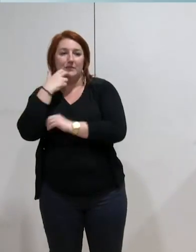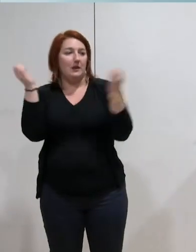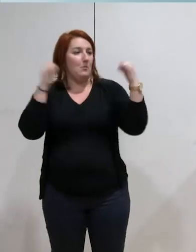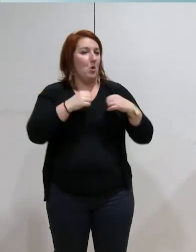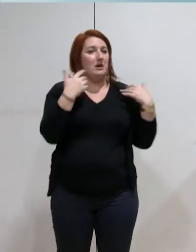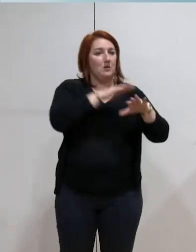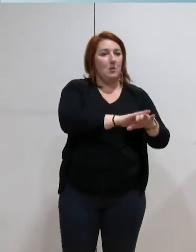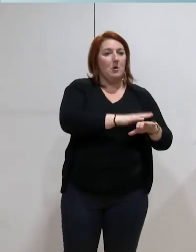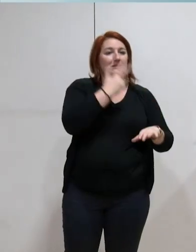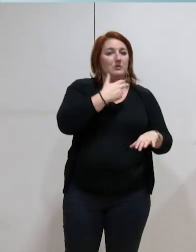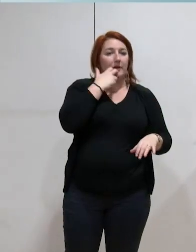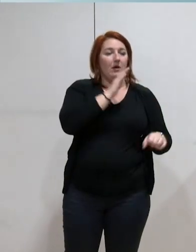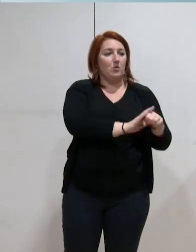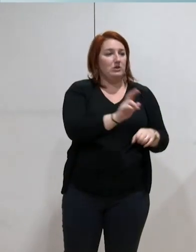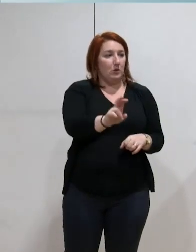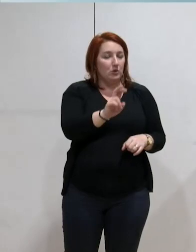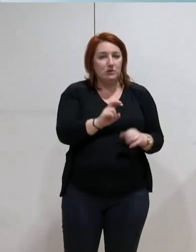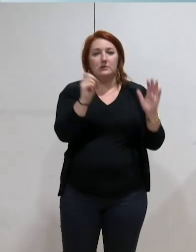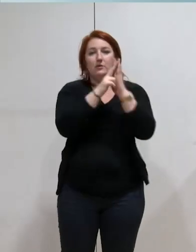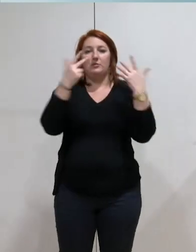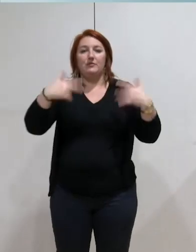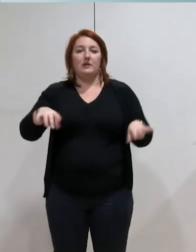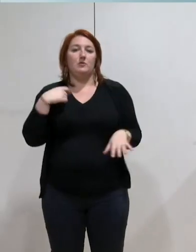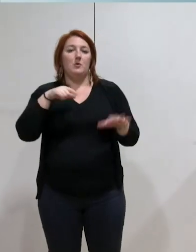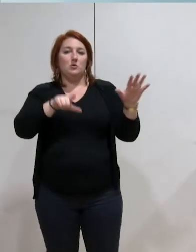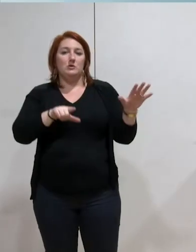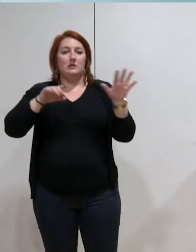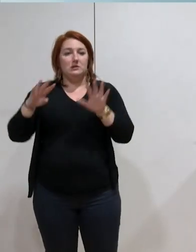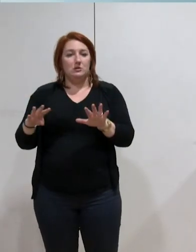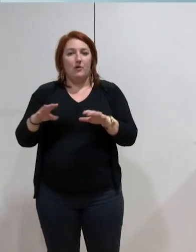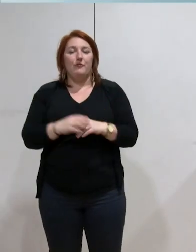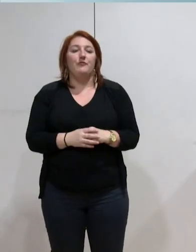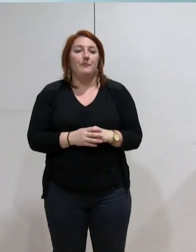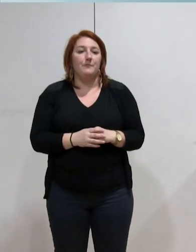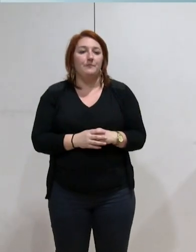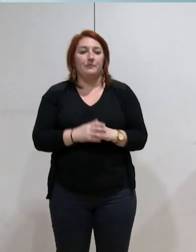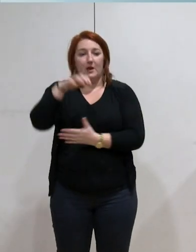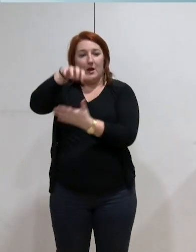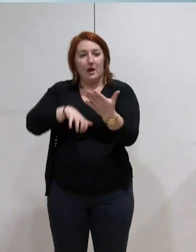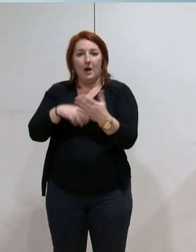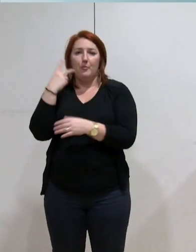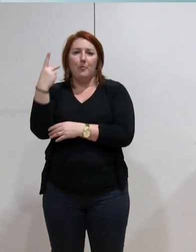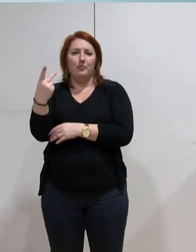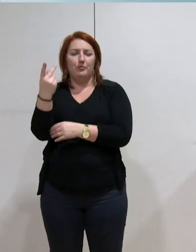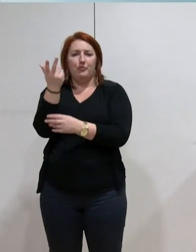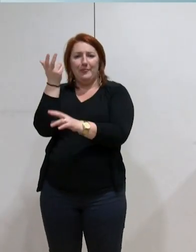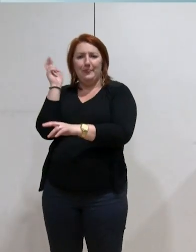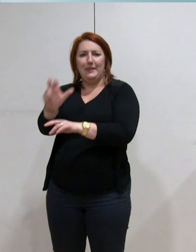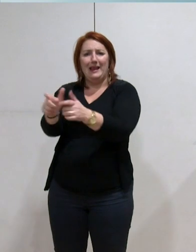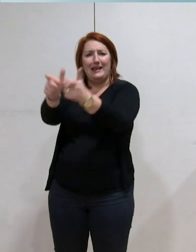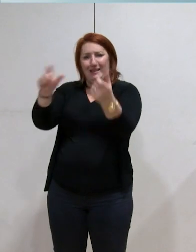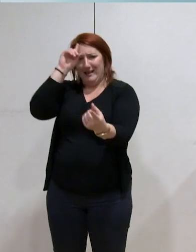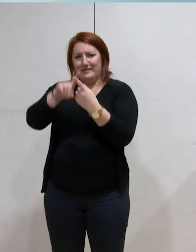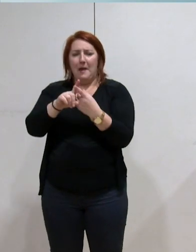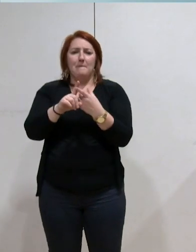rassemblement citoyen de la gauche et écologistes adopté la 79 c'est les rapports du délégataire pour le parc des